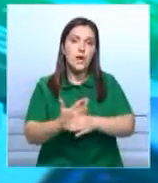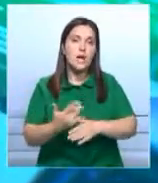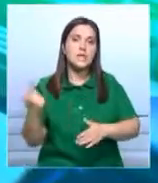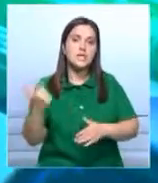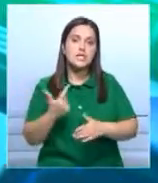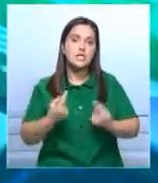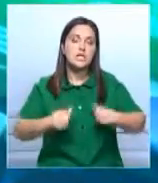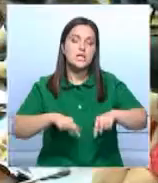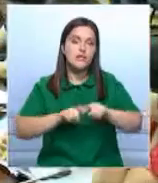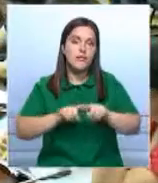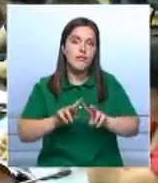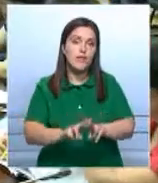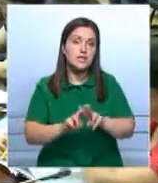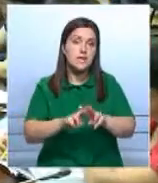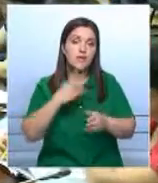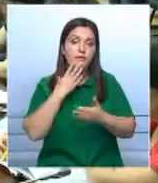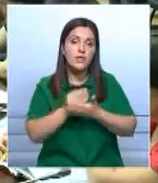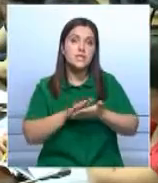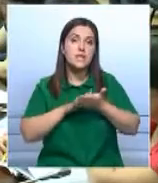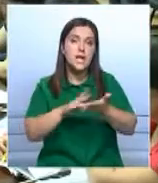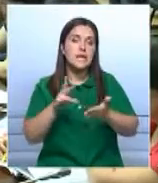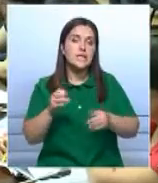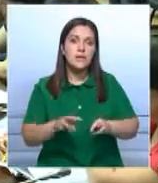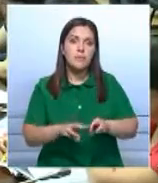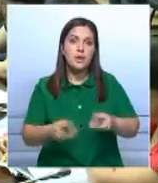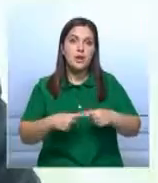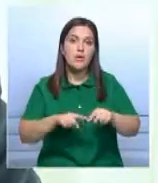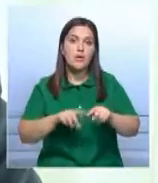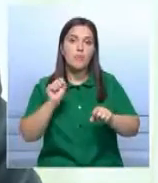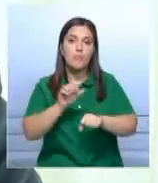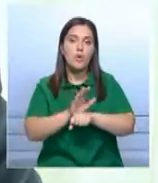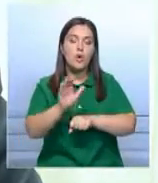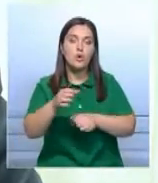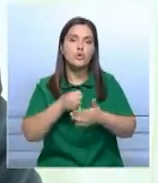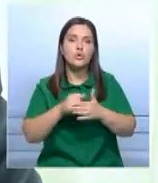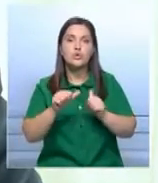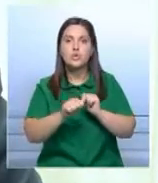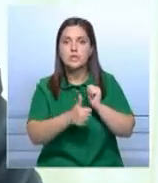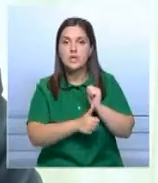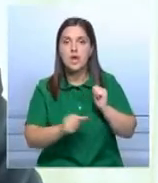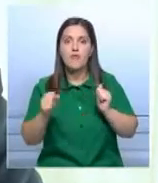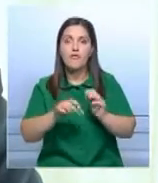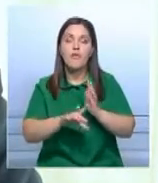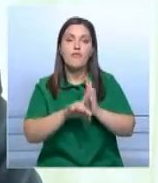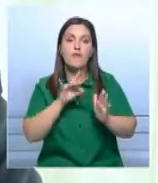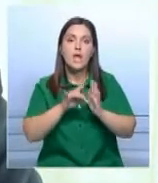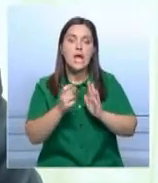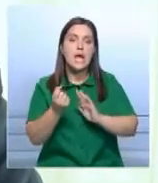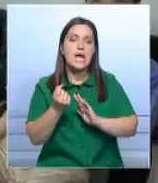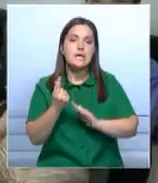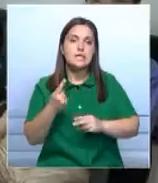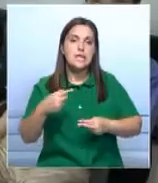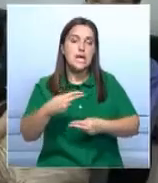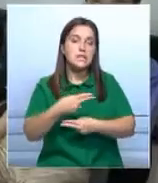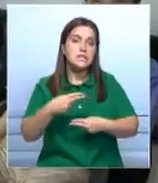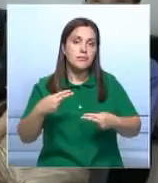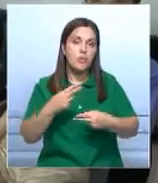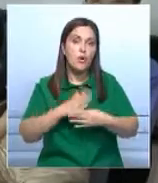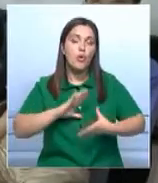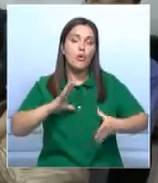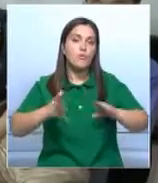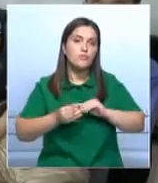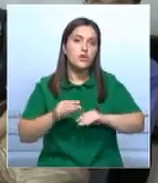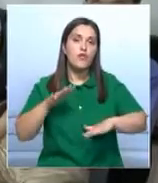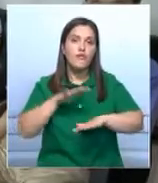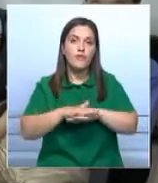гражданских инициатив в Астане. Свои заявки неправительственные организации могут направлять до 16 августа. Выбраны 11 тематик, а общий